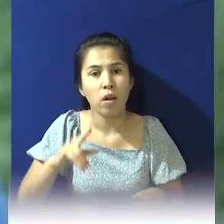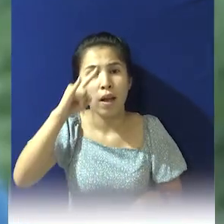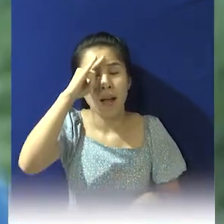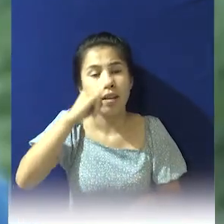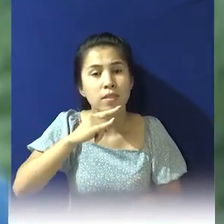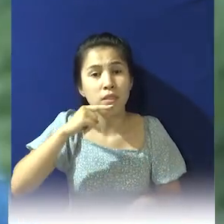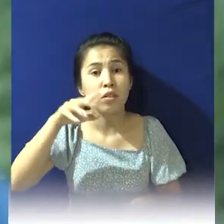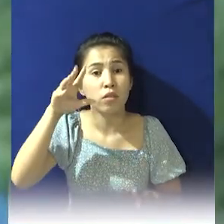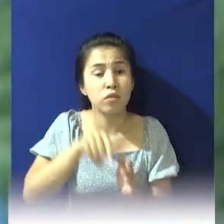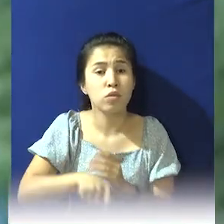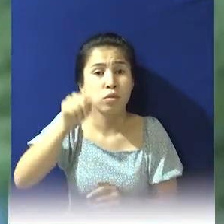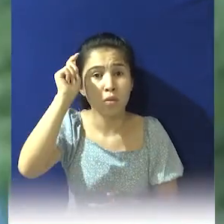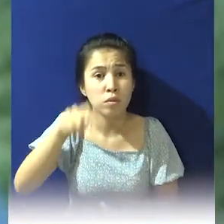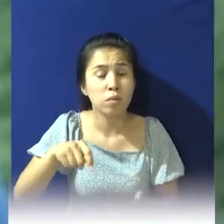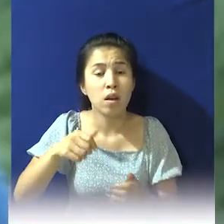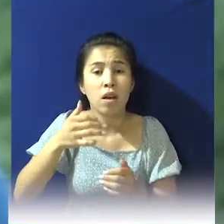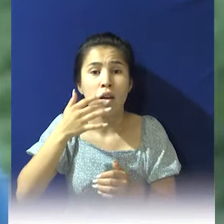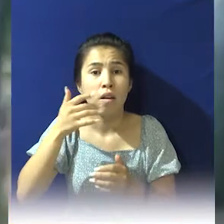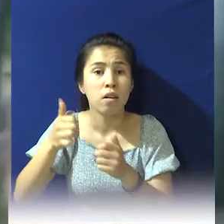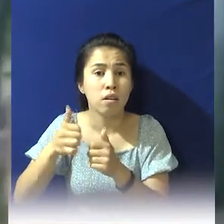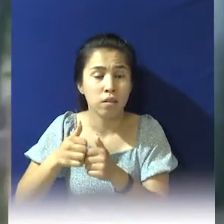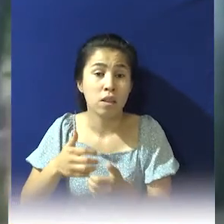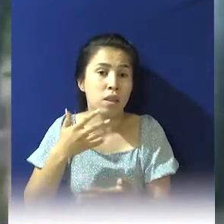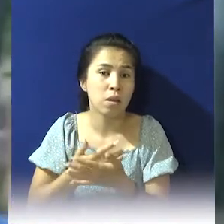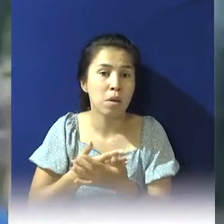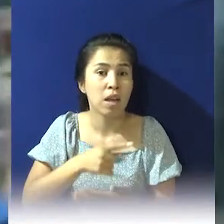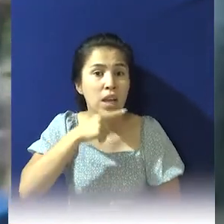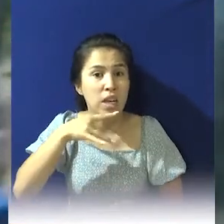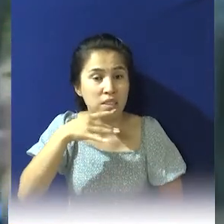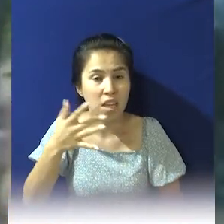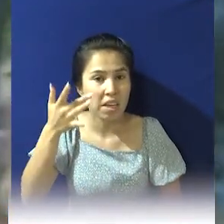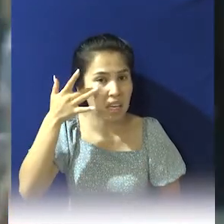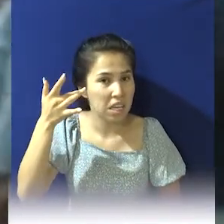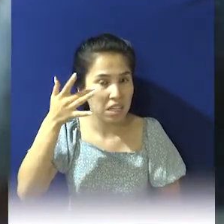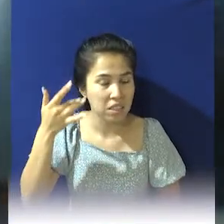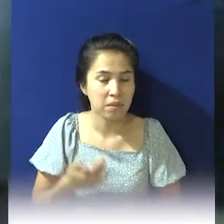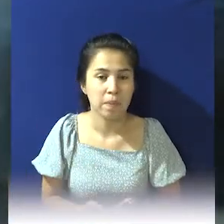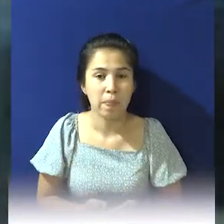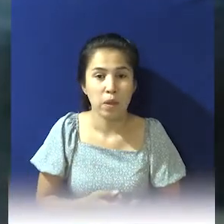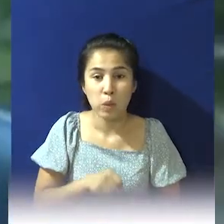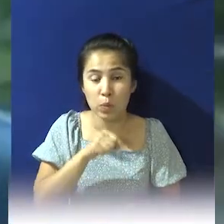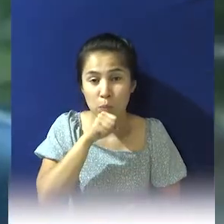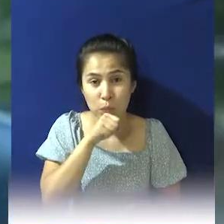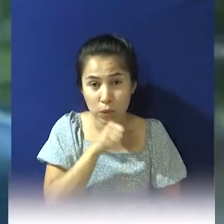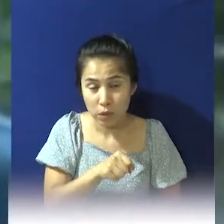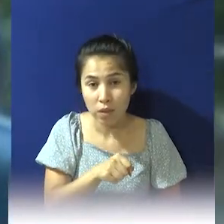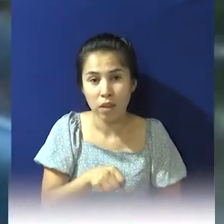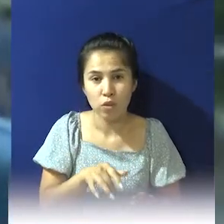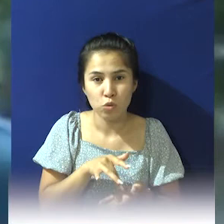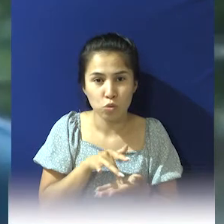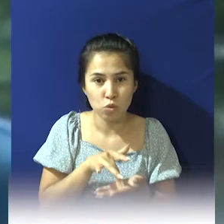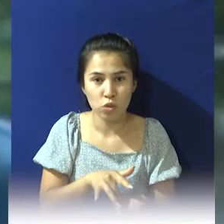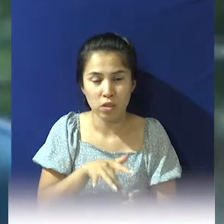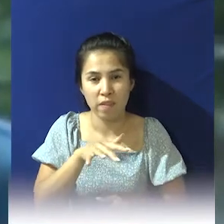двора. Большинство из них просто закрывают двери. Их не интересует происходящее во дворе и подъезде, говорит он. Здесь отремонтированы все